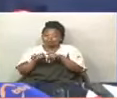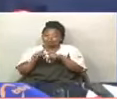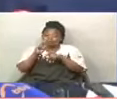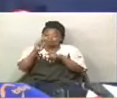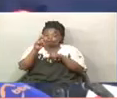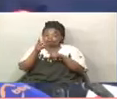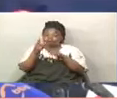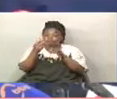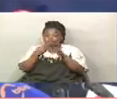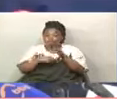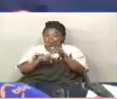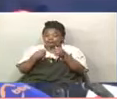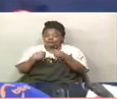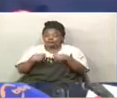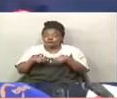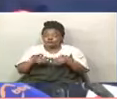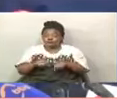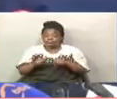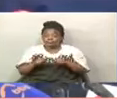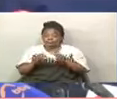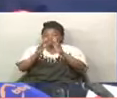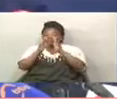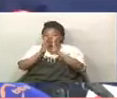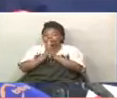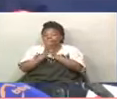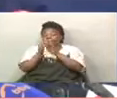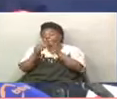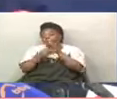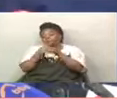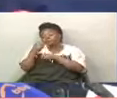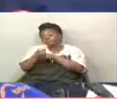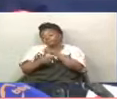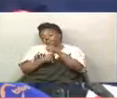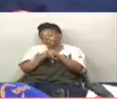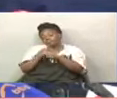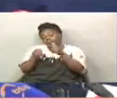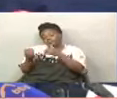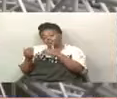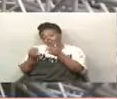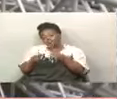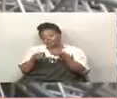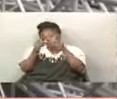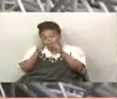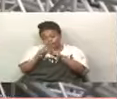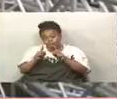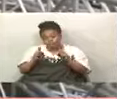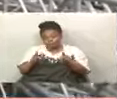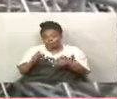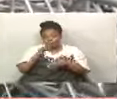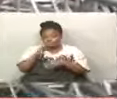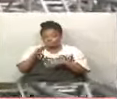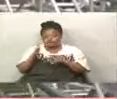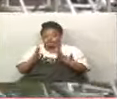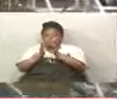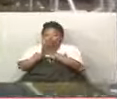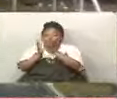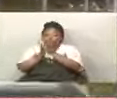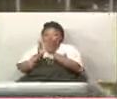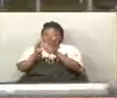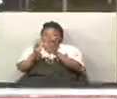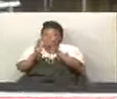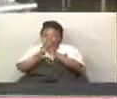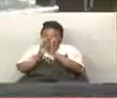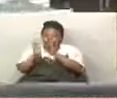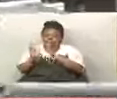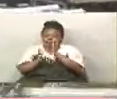ekyokubiri kye tugenda okukolera awo kwe kumusaba omwaka omupya gw'aleese agutuweremu emirembe. Abyogedde alambulula kusaba kwe bategese